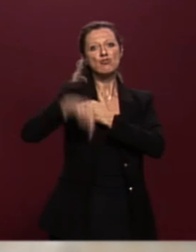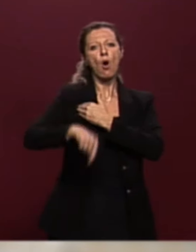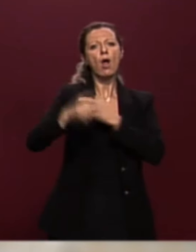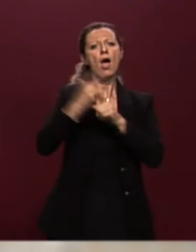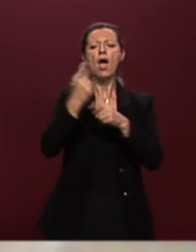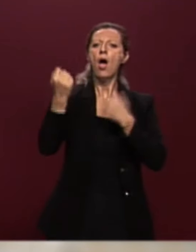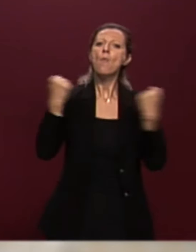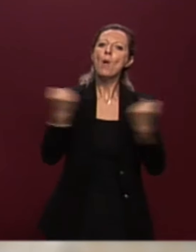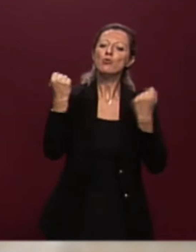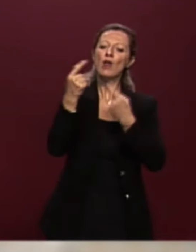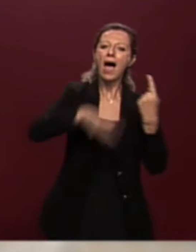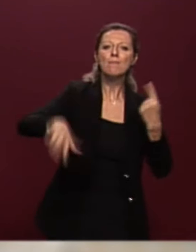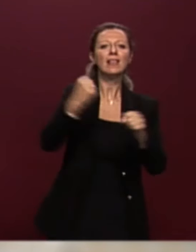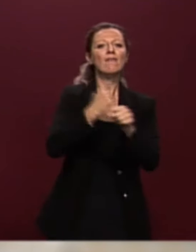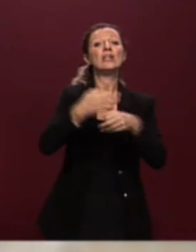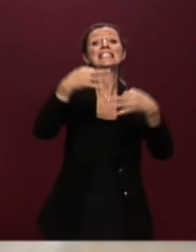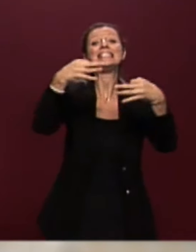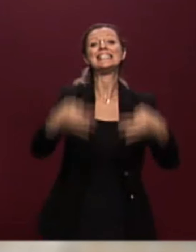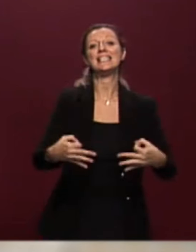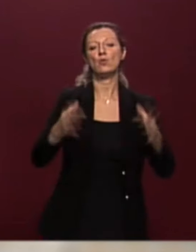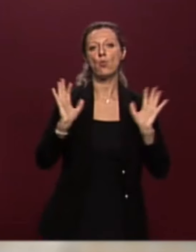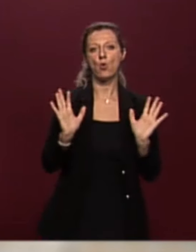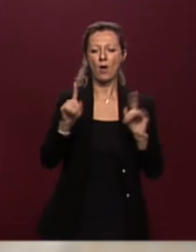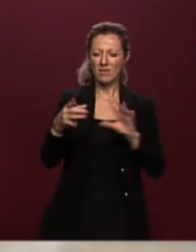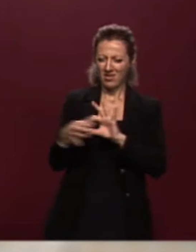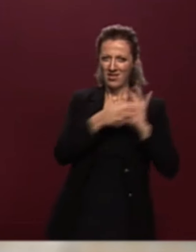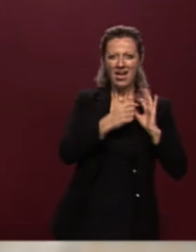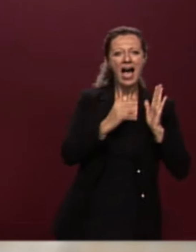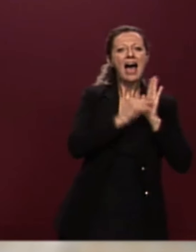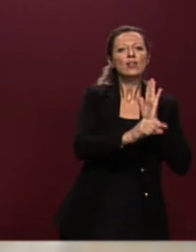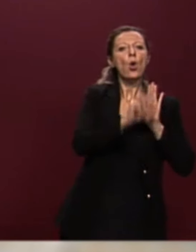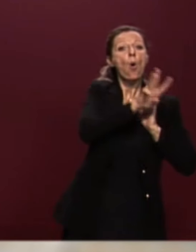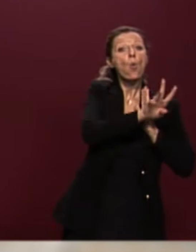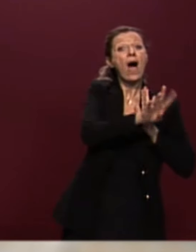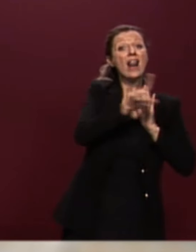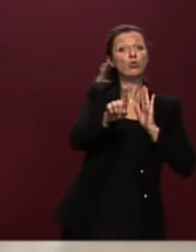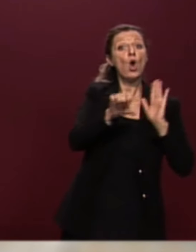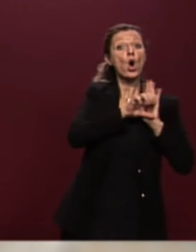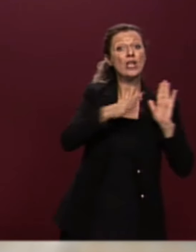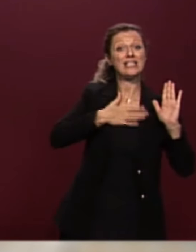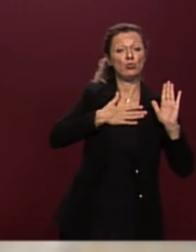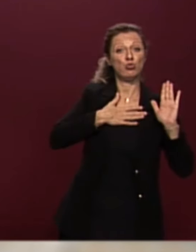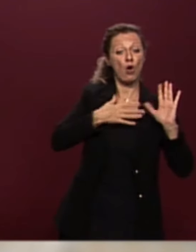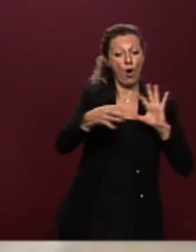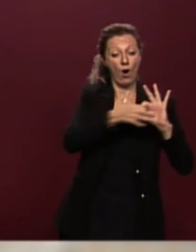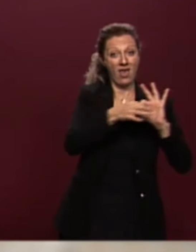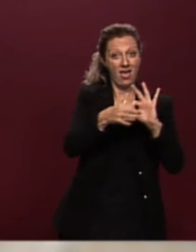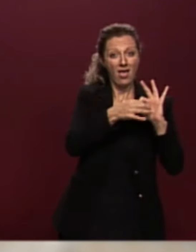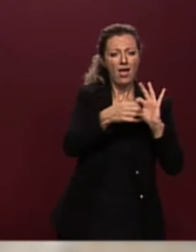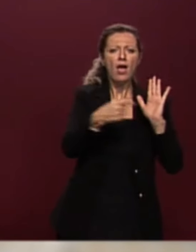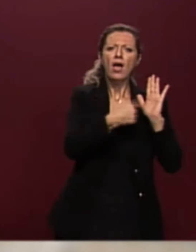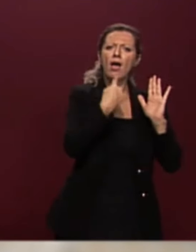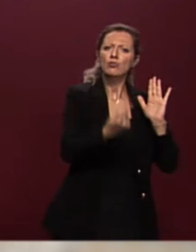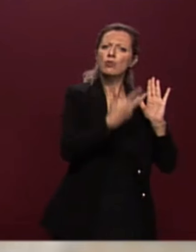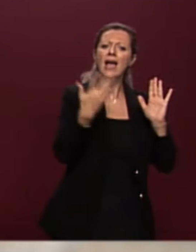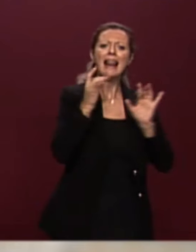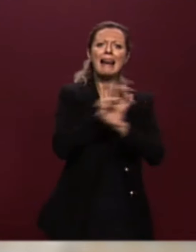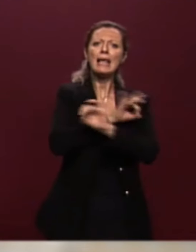di lavoro sicuri, che si ricollega all'articolo 41 della Costituzione, nel quale si garantisce la